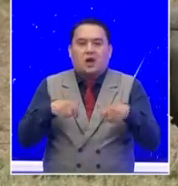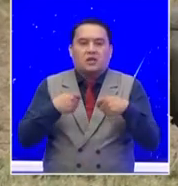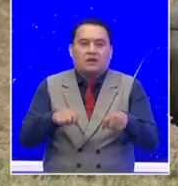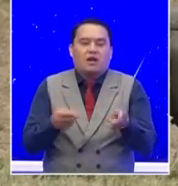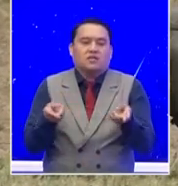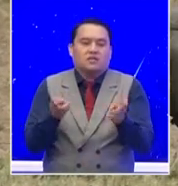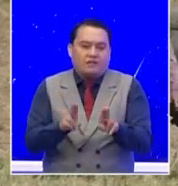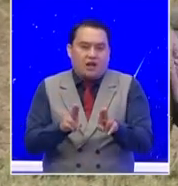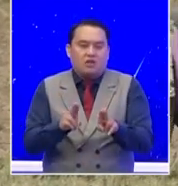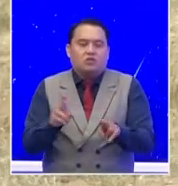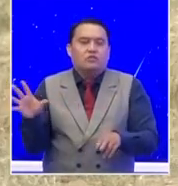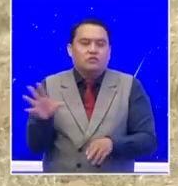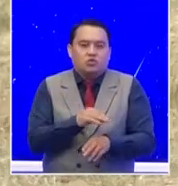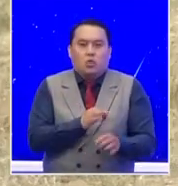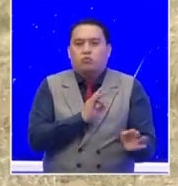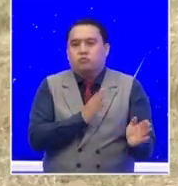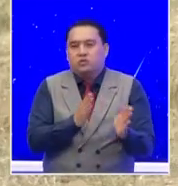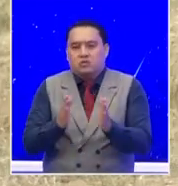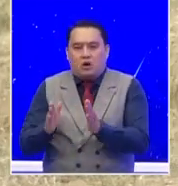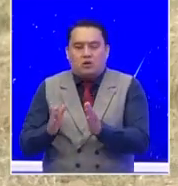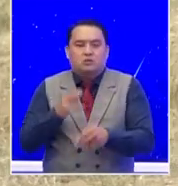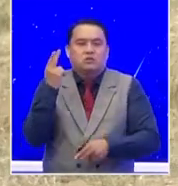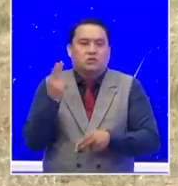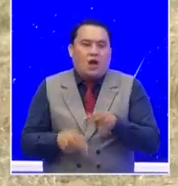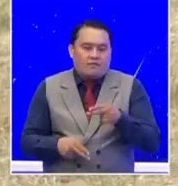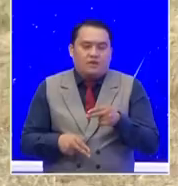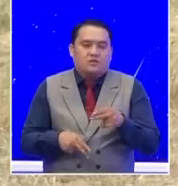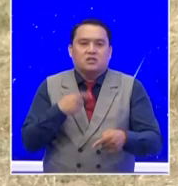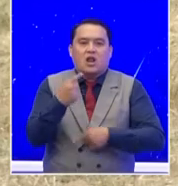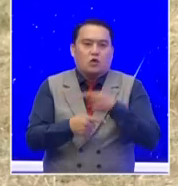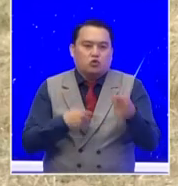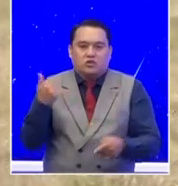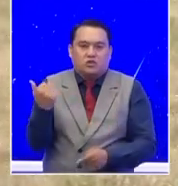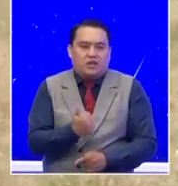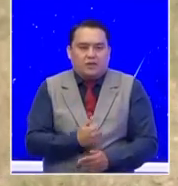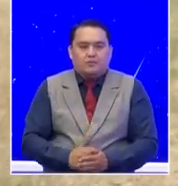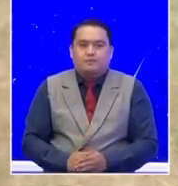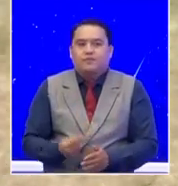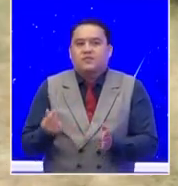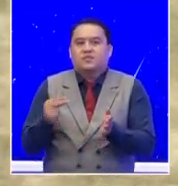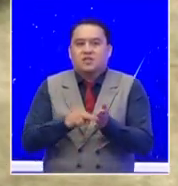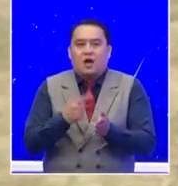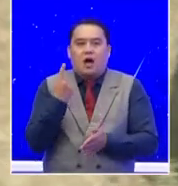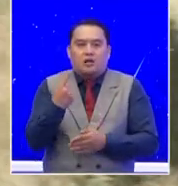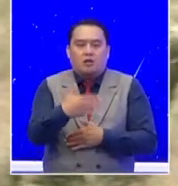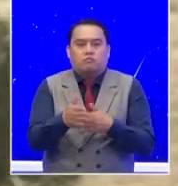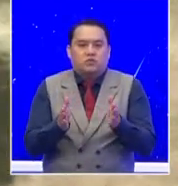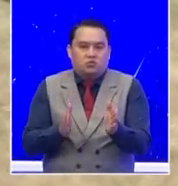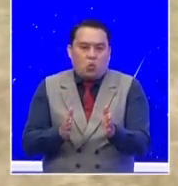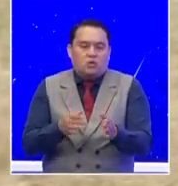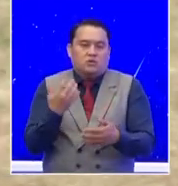остатки если все будет идти по графику то завершим концов следующей неделе цена одного спрессованного тюка сена